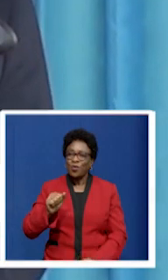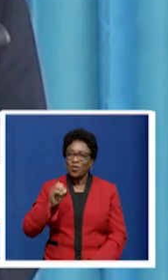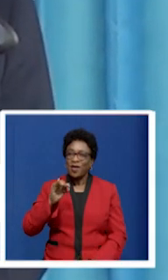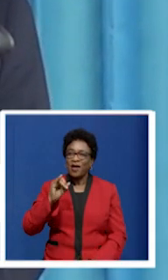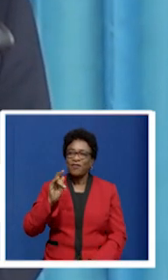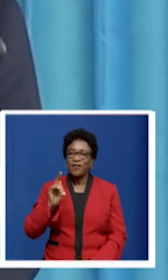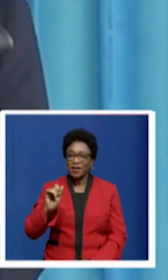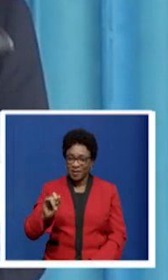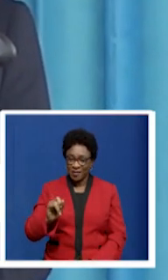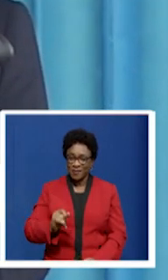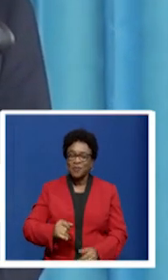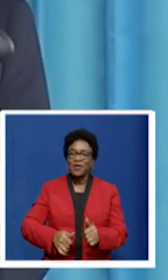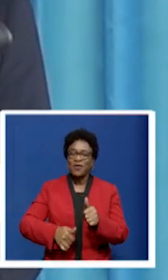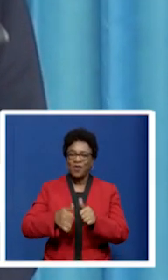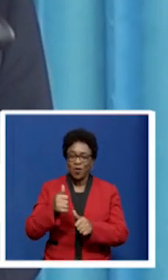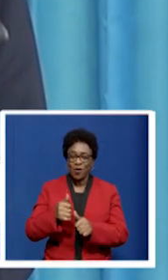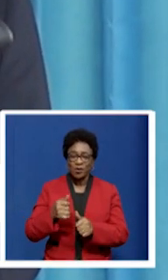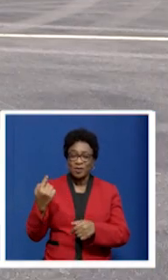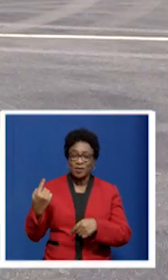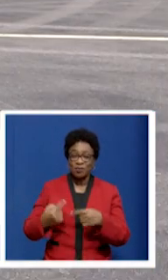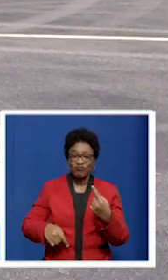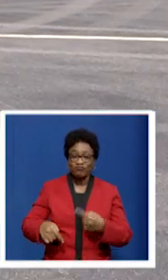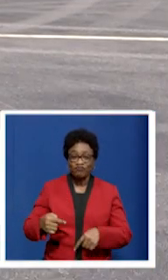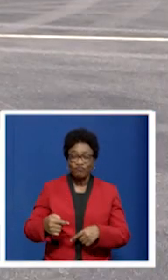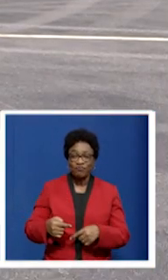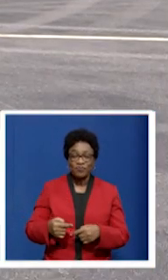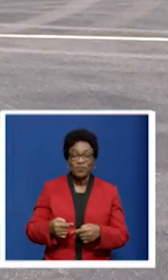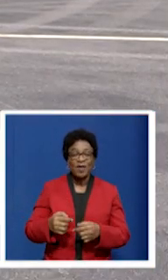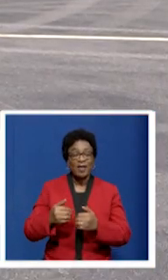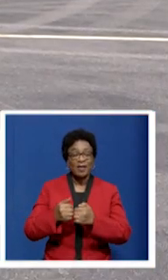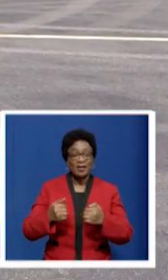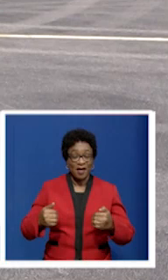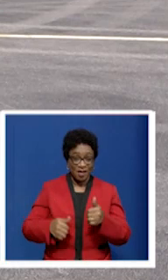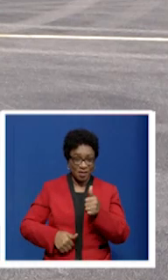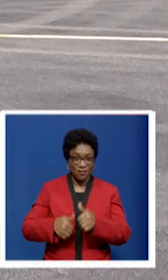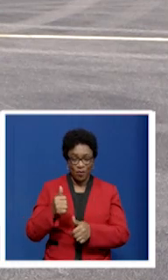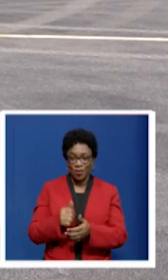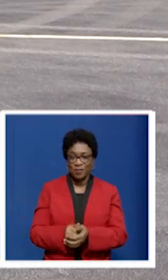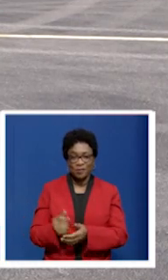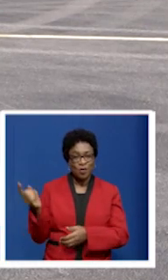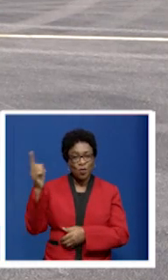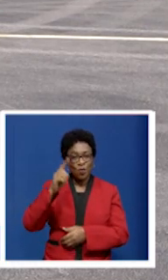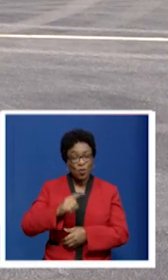uchwala wanaopambana kuwatengan viongozi hawaio wa ndege hii ya